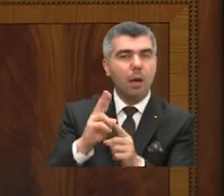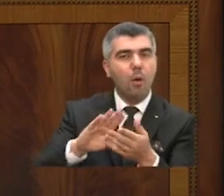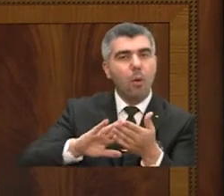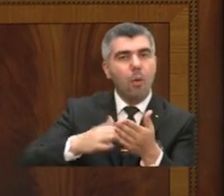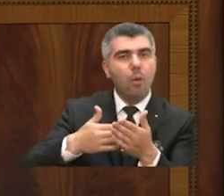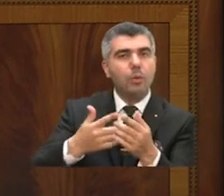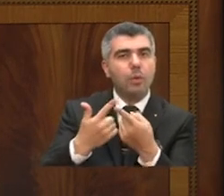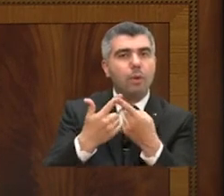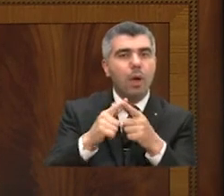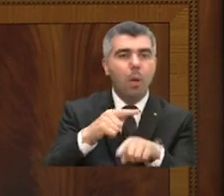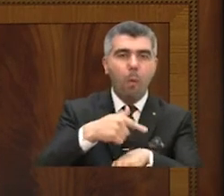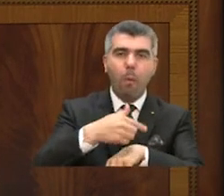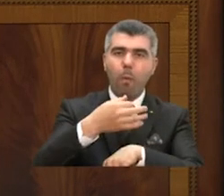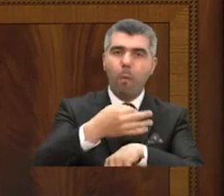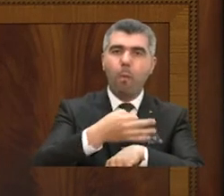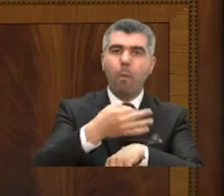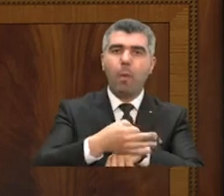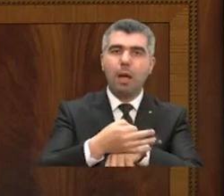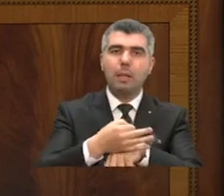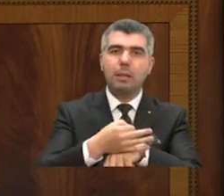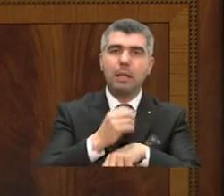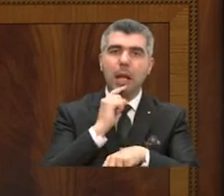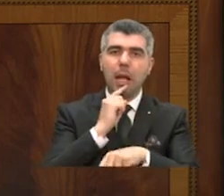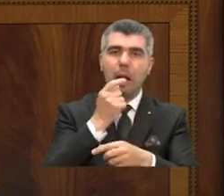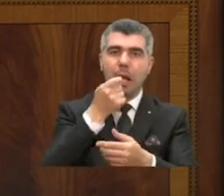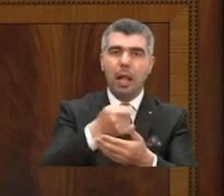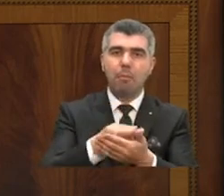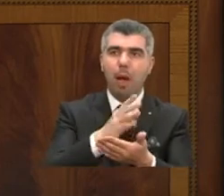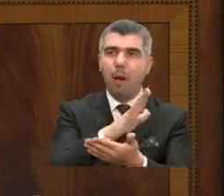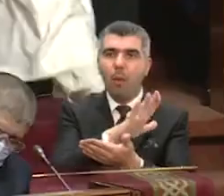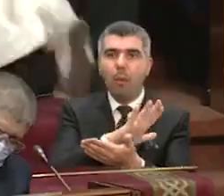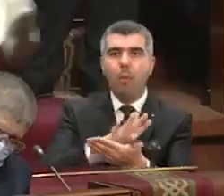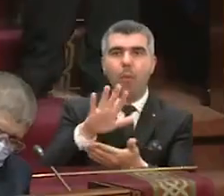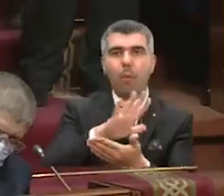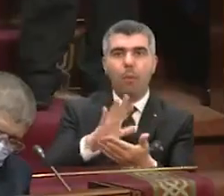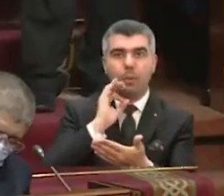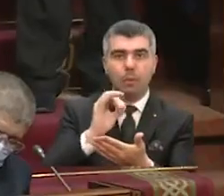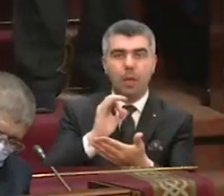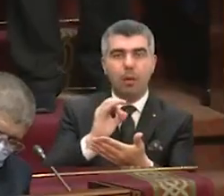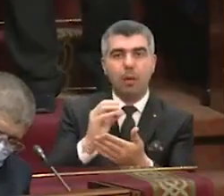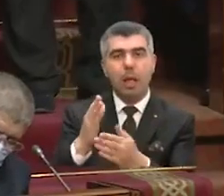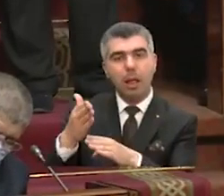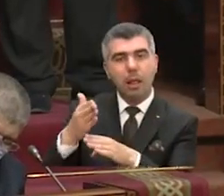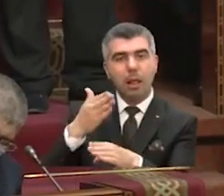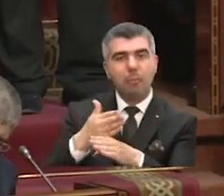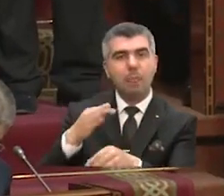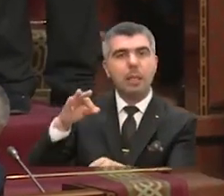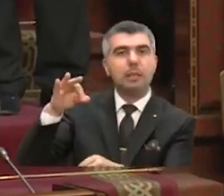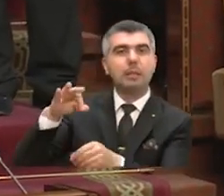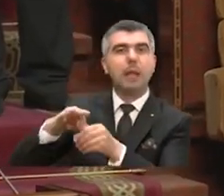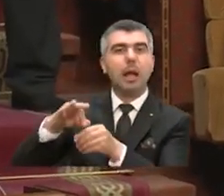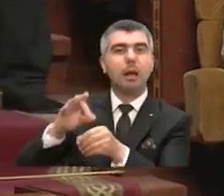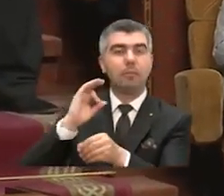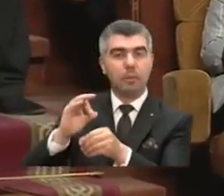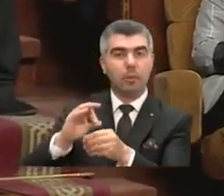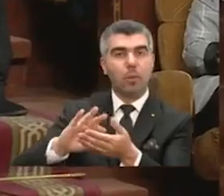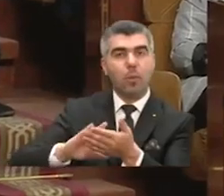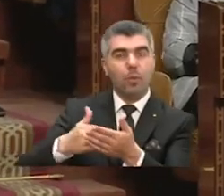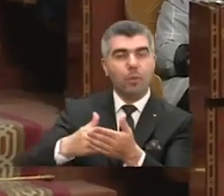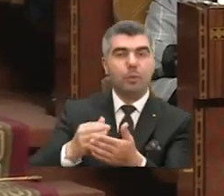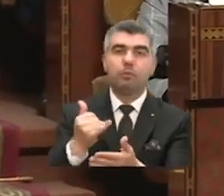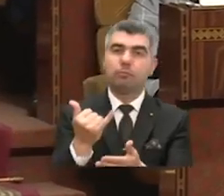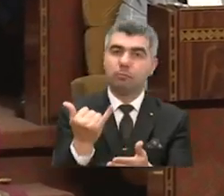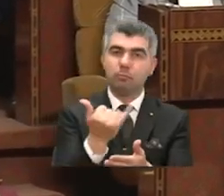تخلف مواعيدها والتزاماتها مع المواطنين الذي منحوها ثقتهم، وتكون عند حسن